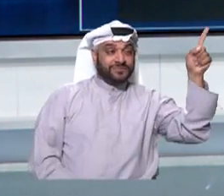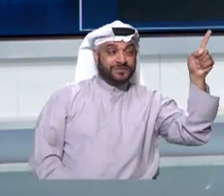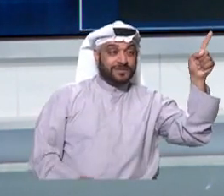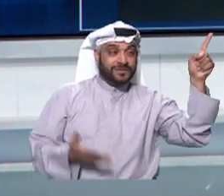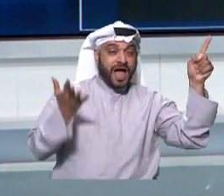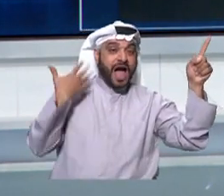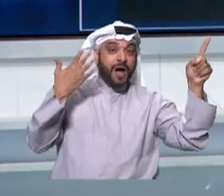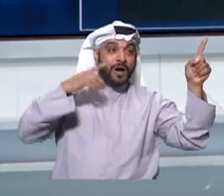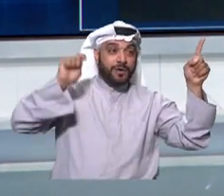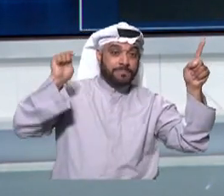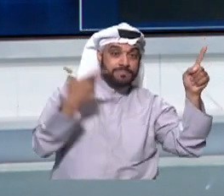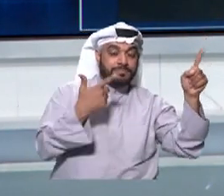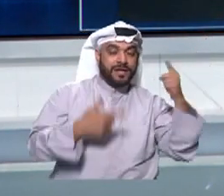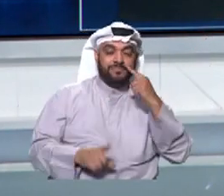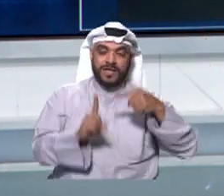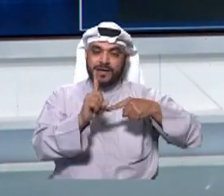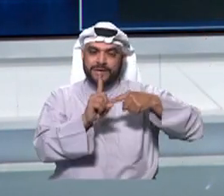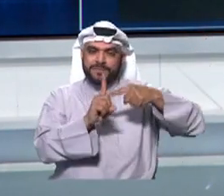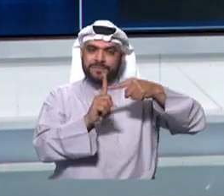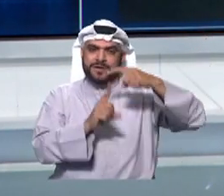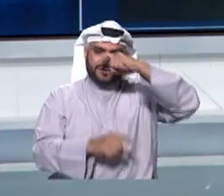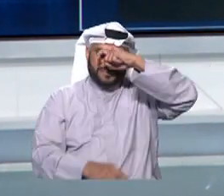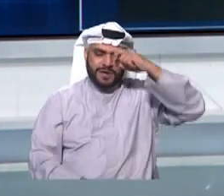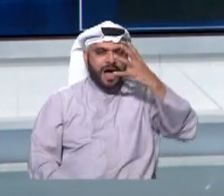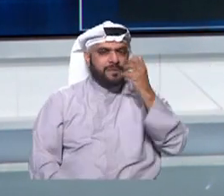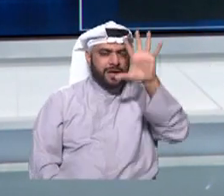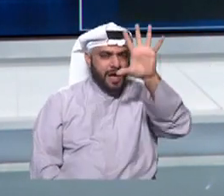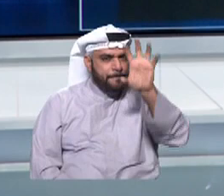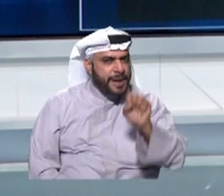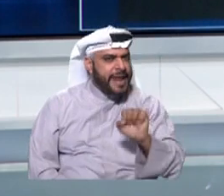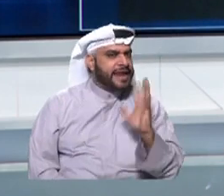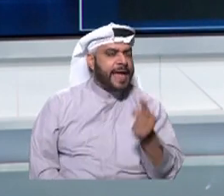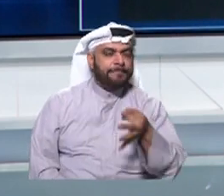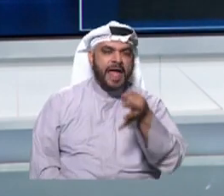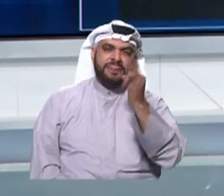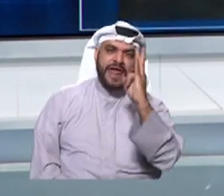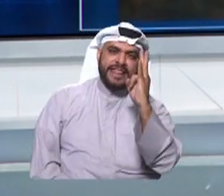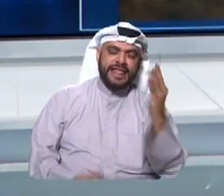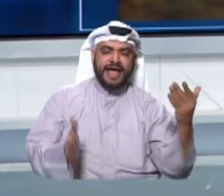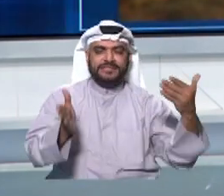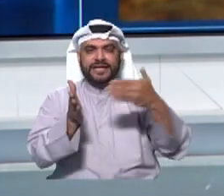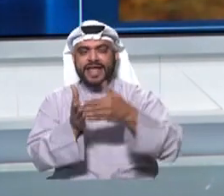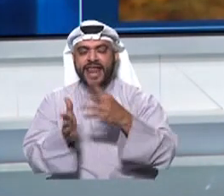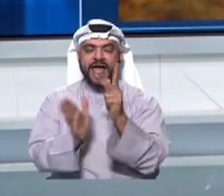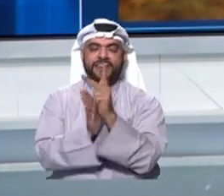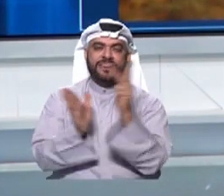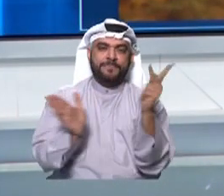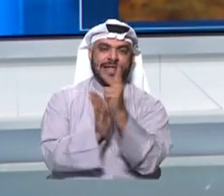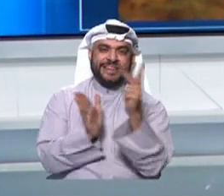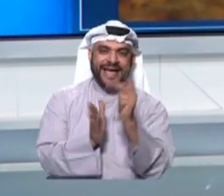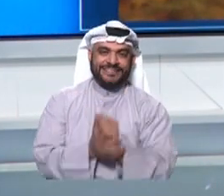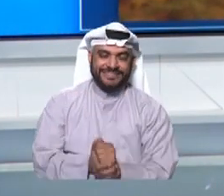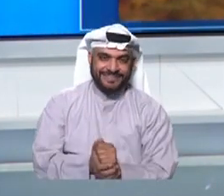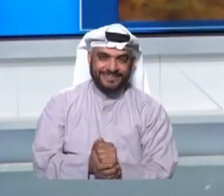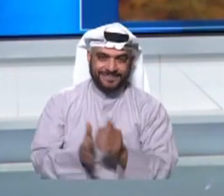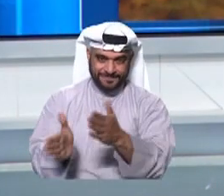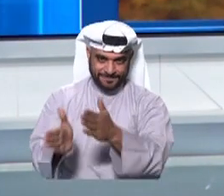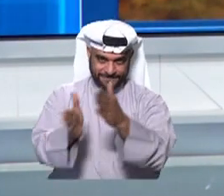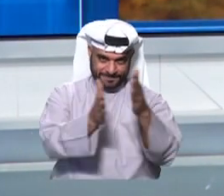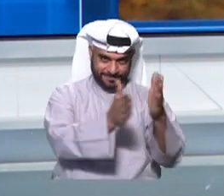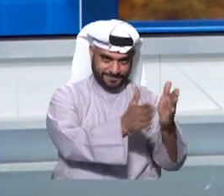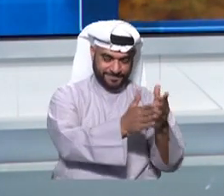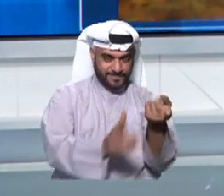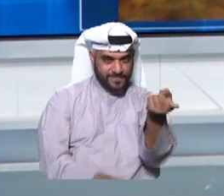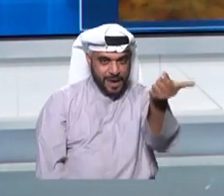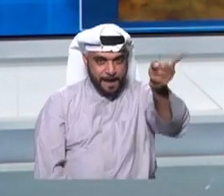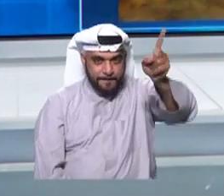ودرجات الحرارة هذه الليلة معظمها متراوحة ما بين 13 إلى 18 درجة مئوية في مدينة الكويت. أما